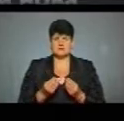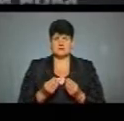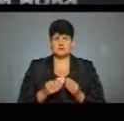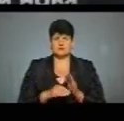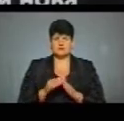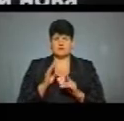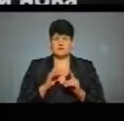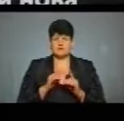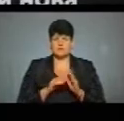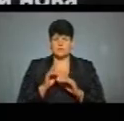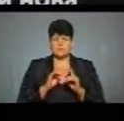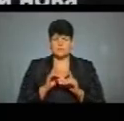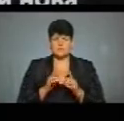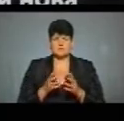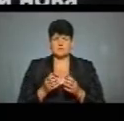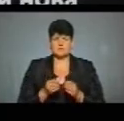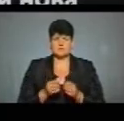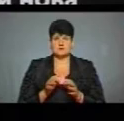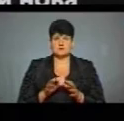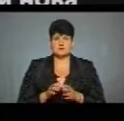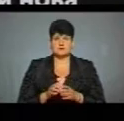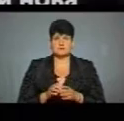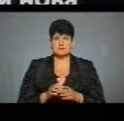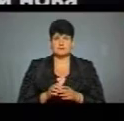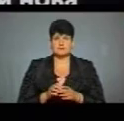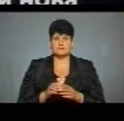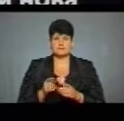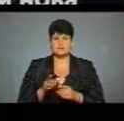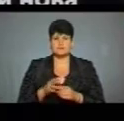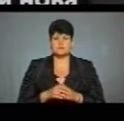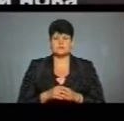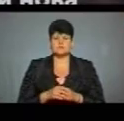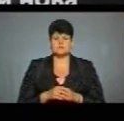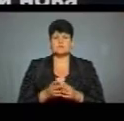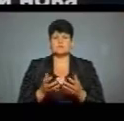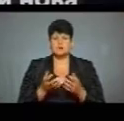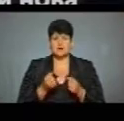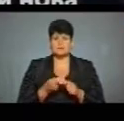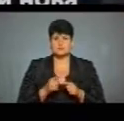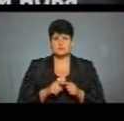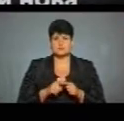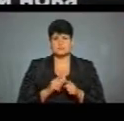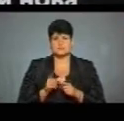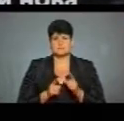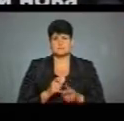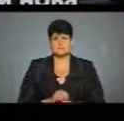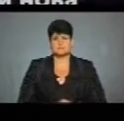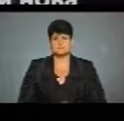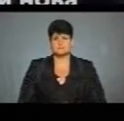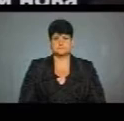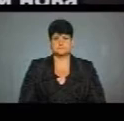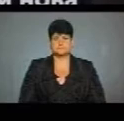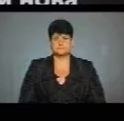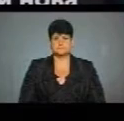Верховная Рада, да. не сядет, и мы не примем новый закон. Да, совершенно верно. Спасибо вам. Спасибо вам большое. Спасибо. Спасибо. Ура.